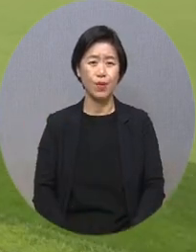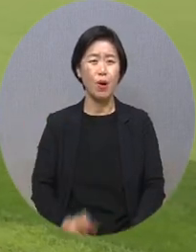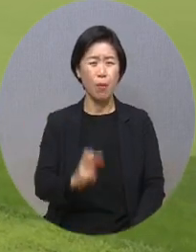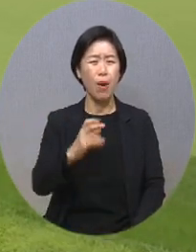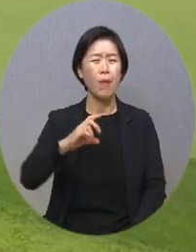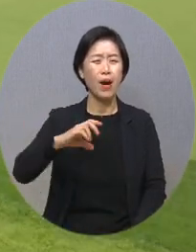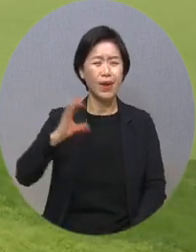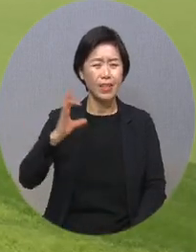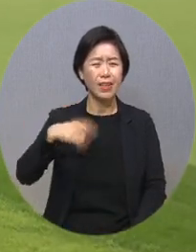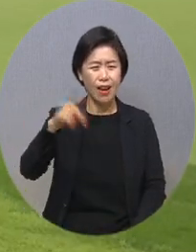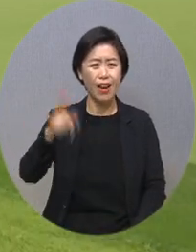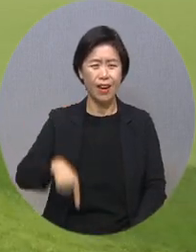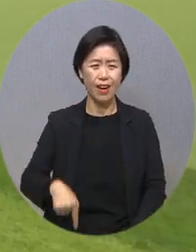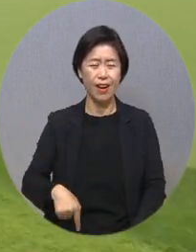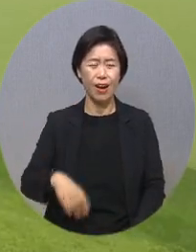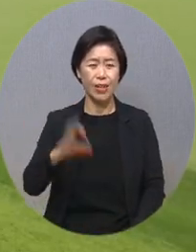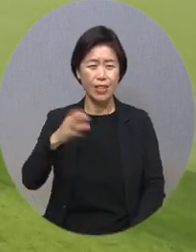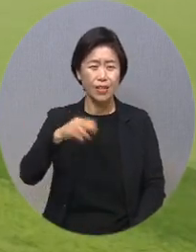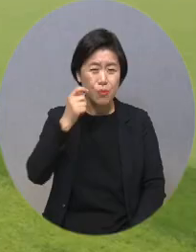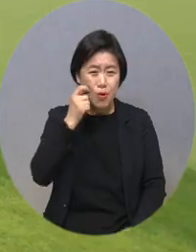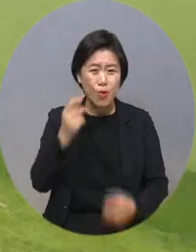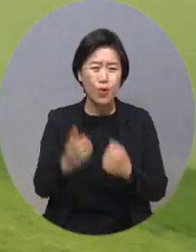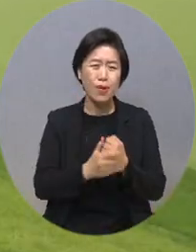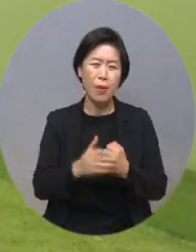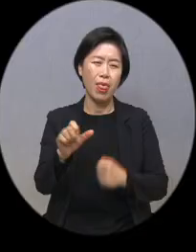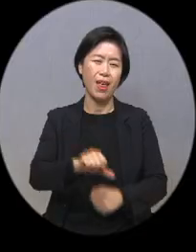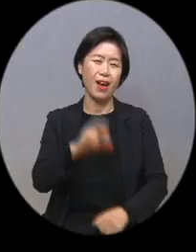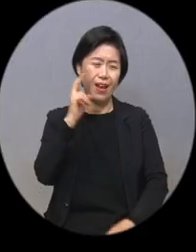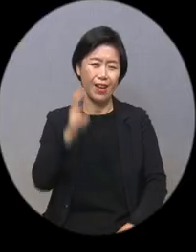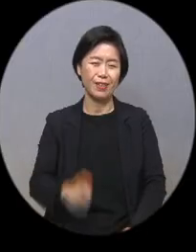그래. 아, 화장실 못 가서 그러네. 아 맞아 화장실 갔어야 되는데. 아.